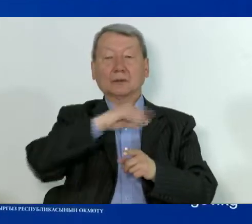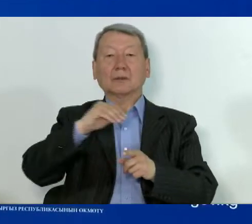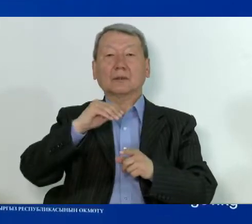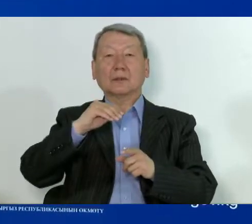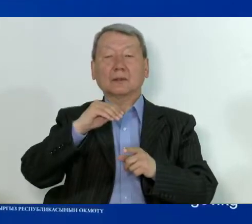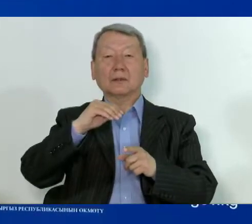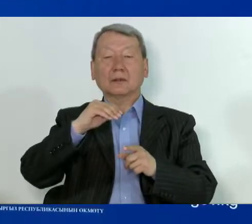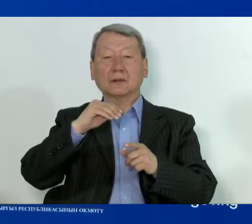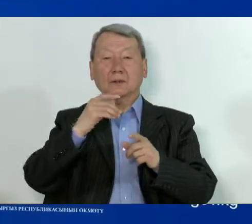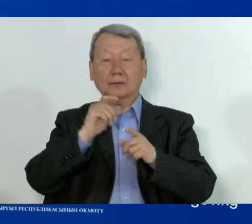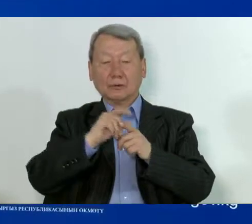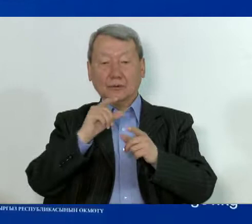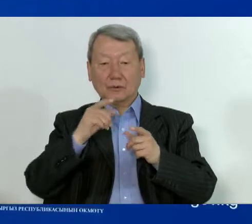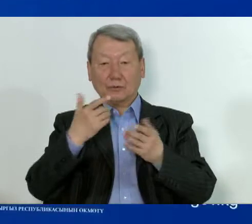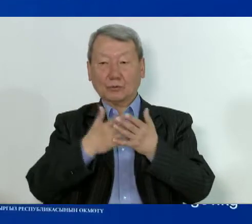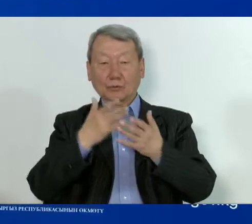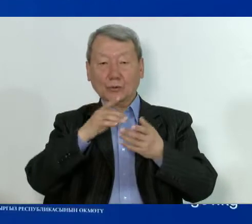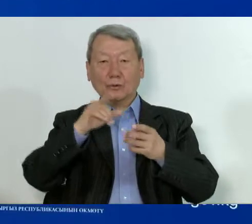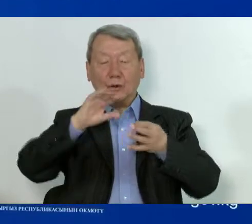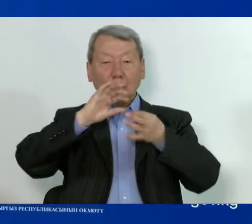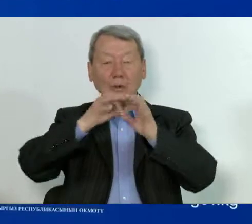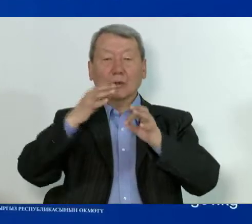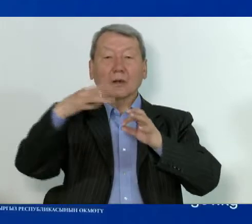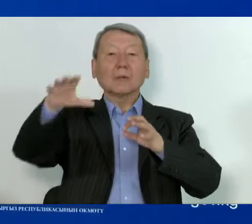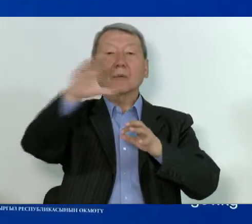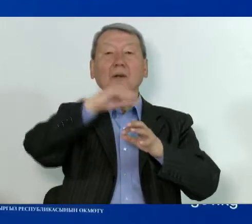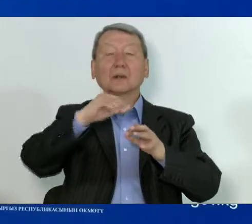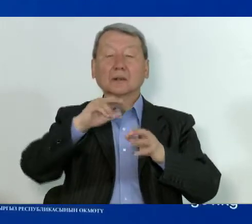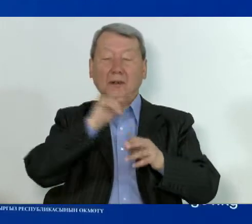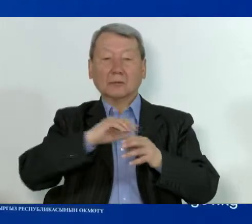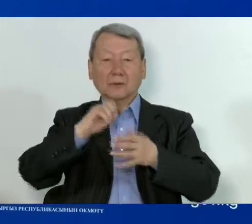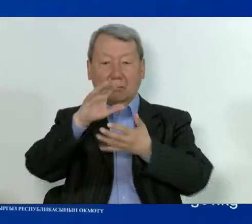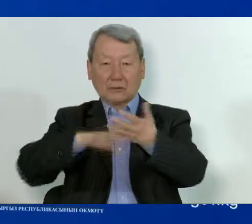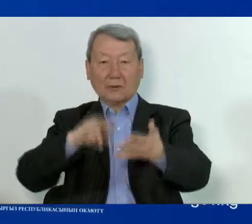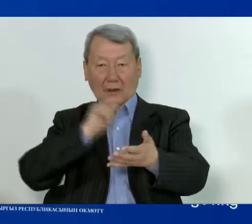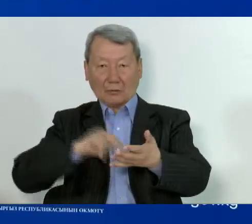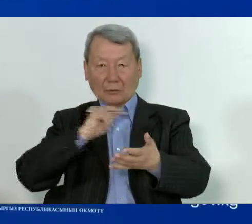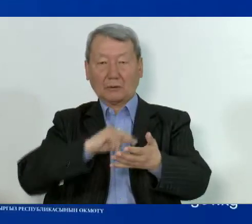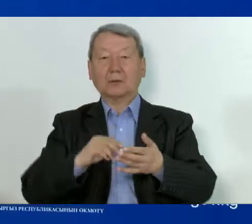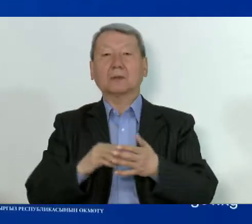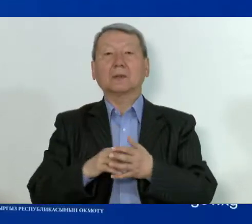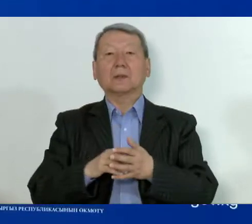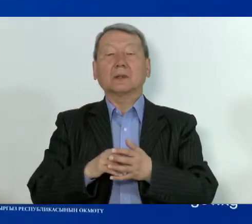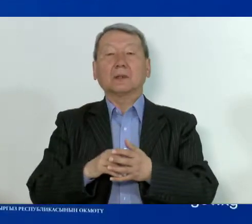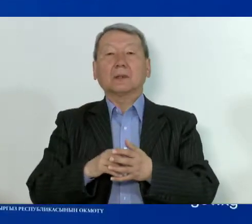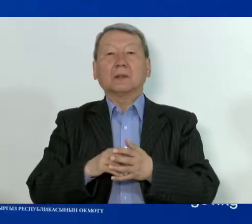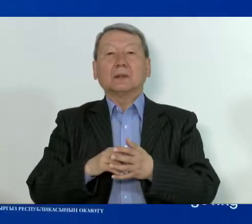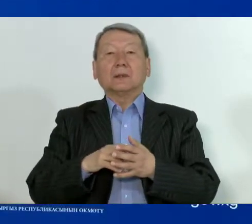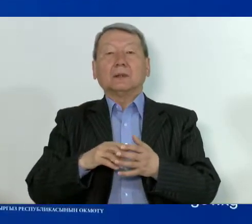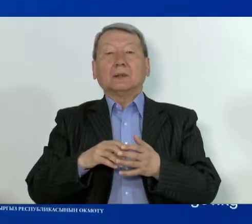жана жарандардын коопсуздугун камсыздоого багытталган иш чаралар жүргүзүлдү.